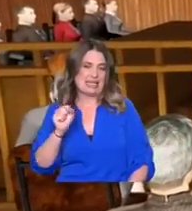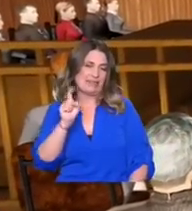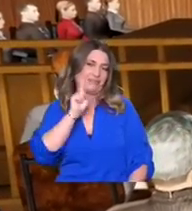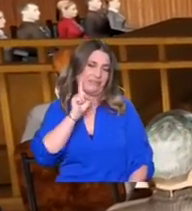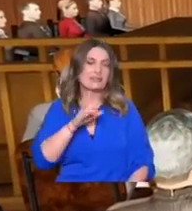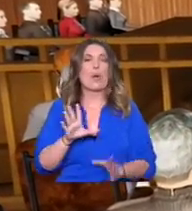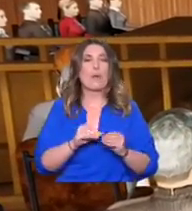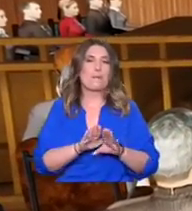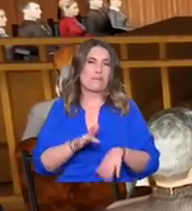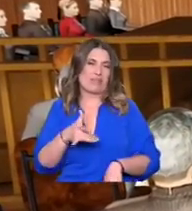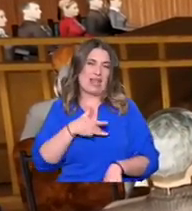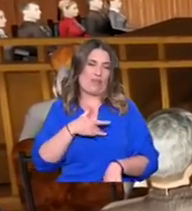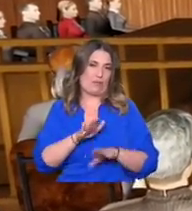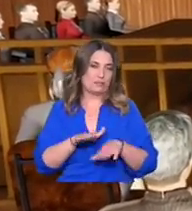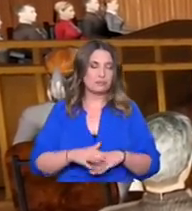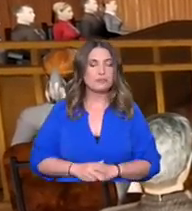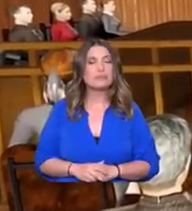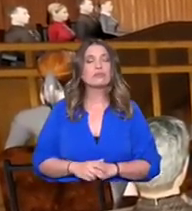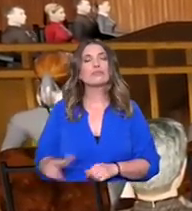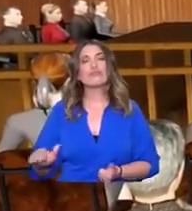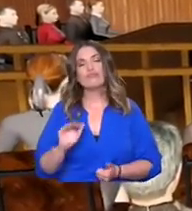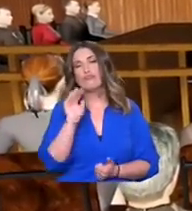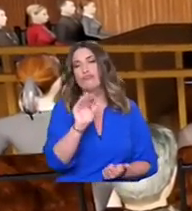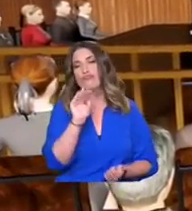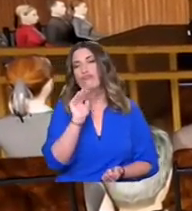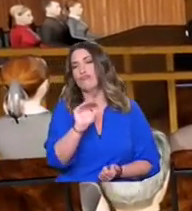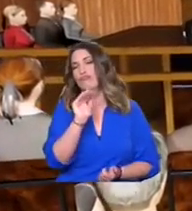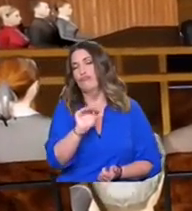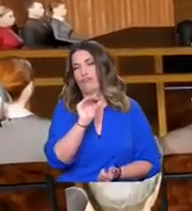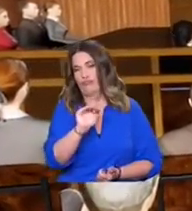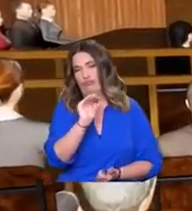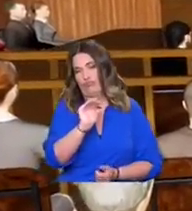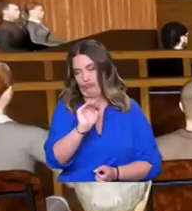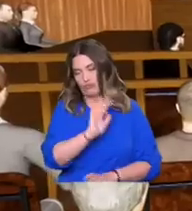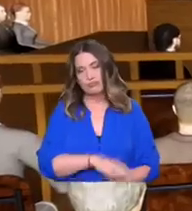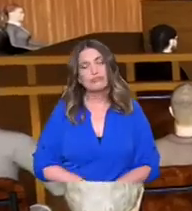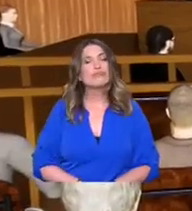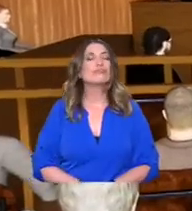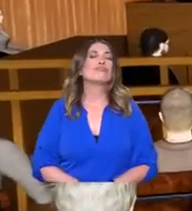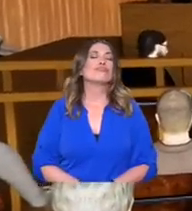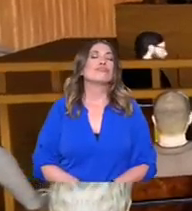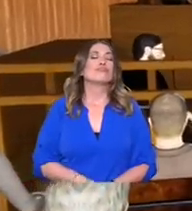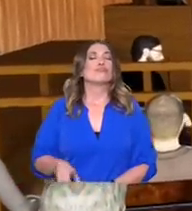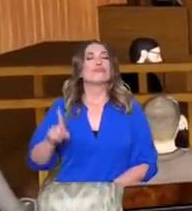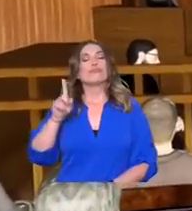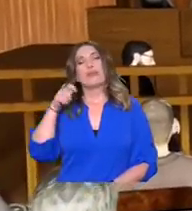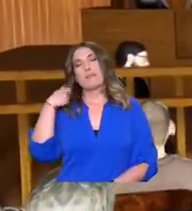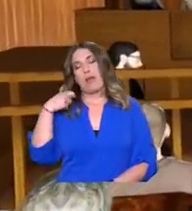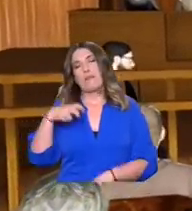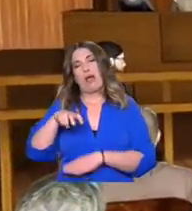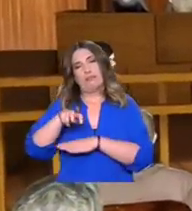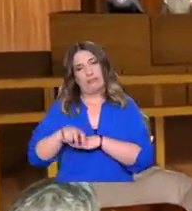ερωτήσεις, και η Ρούλα Πισπυρίγκου, φορώντας μαύρα ρούχα, όπως και χθες, και με δύο αστυνομικούς να